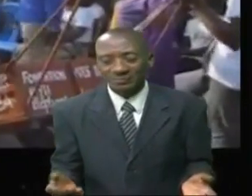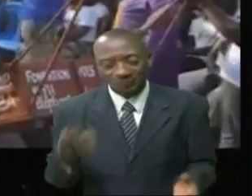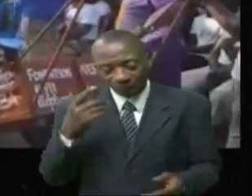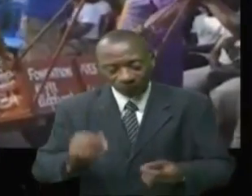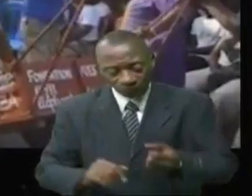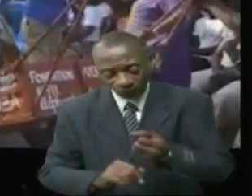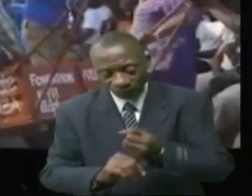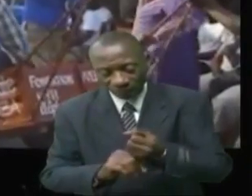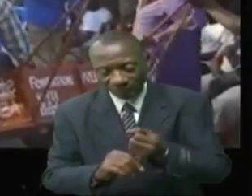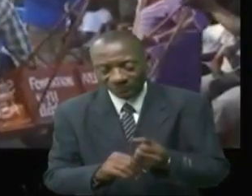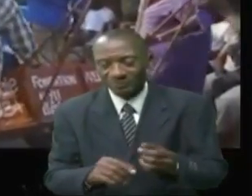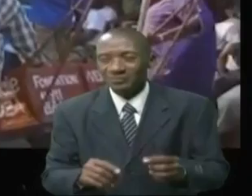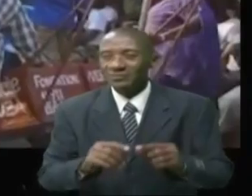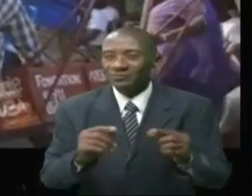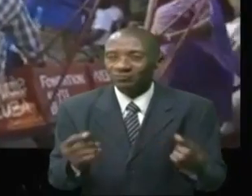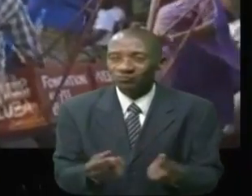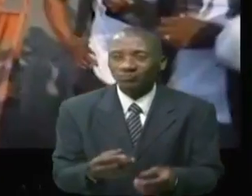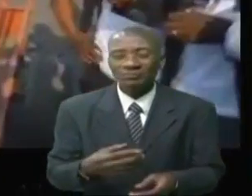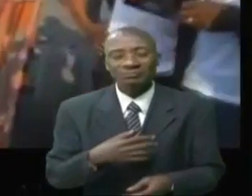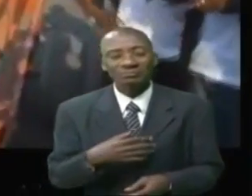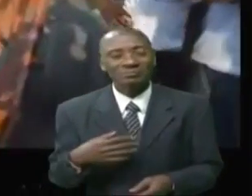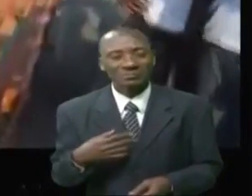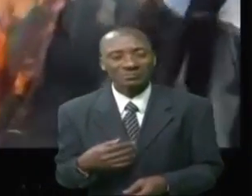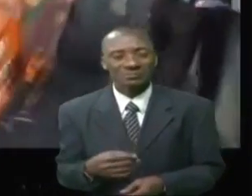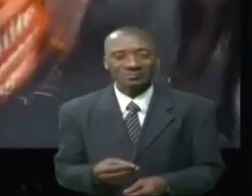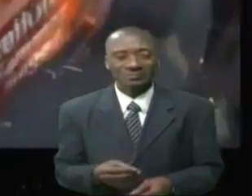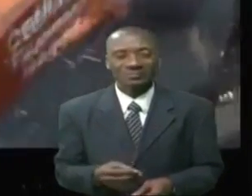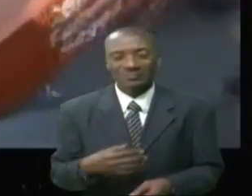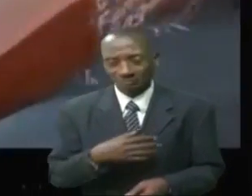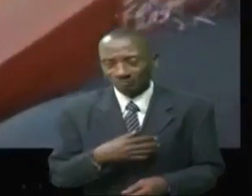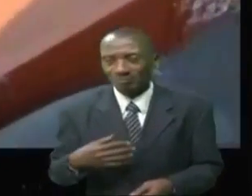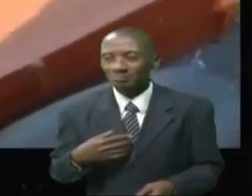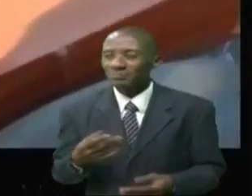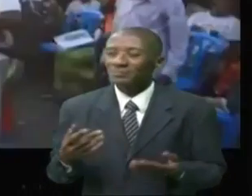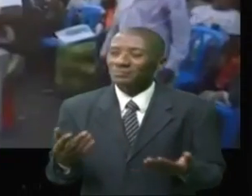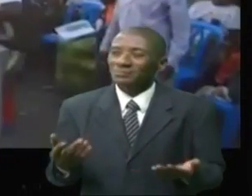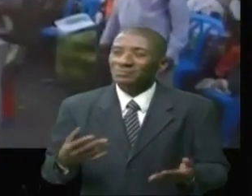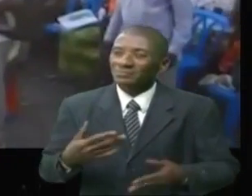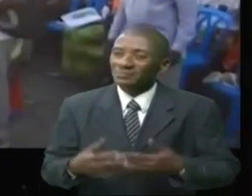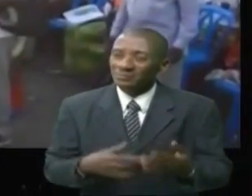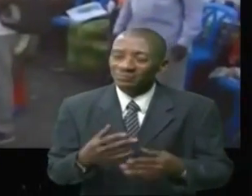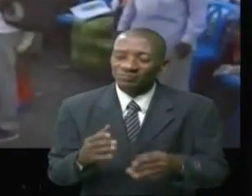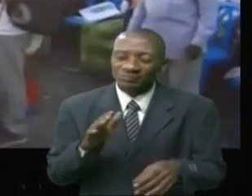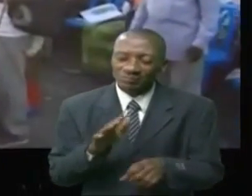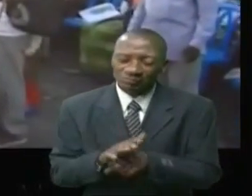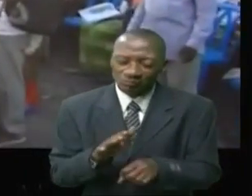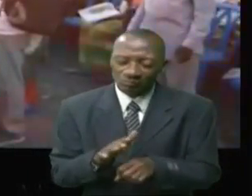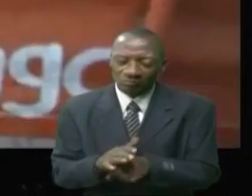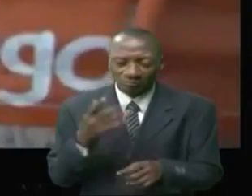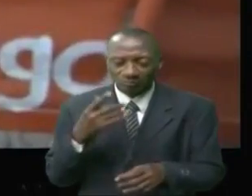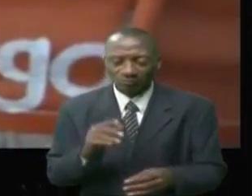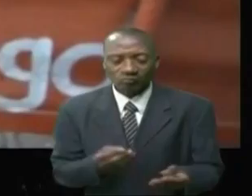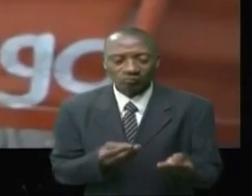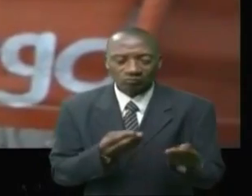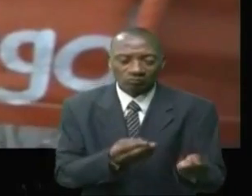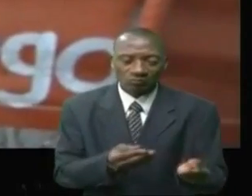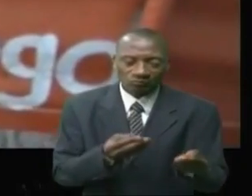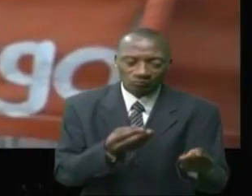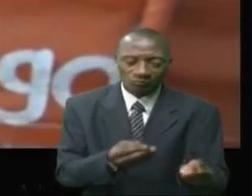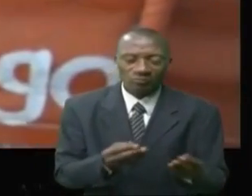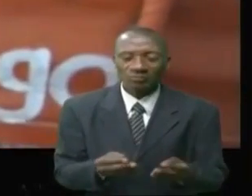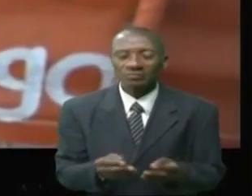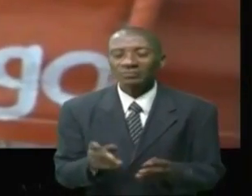en sont bénéficiaires. Cette action du président Yves Bapa rentre dans l'autoprise en charge prônée par le chef de